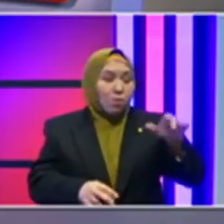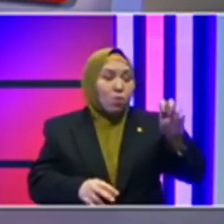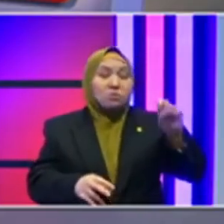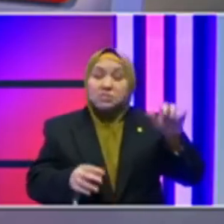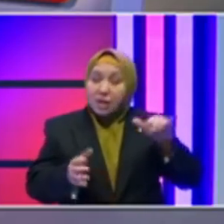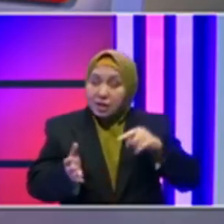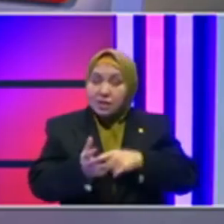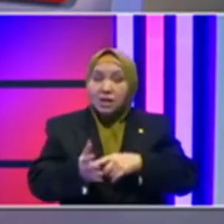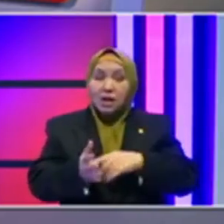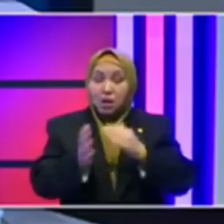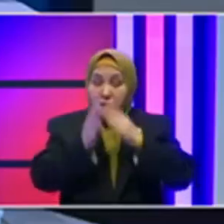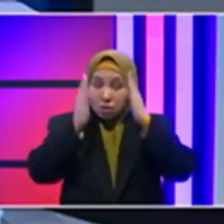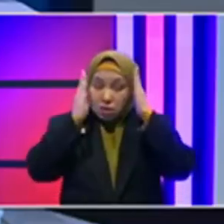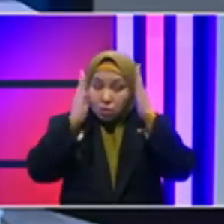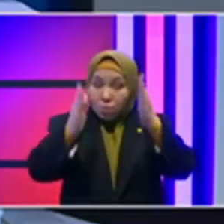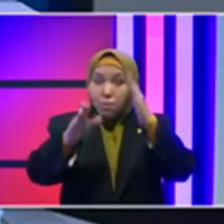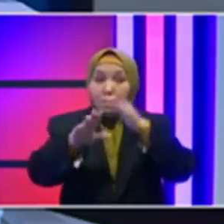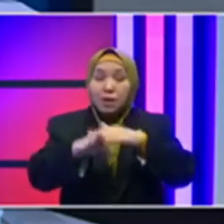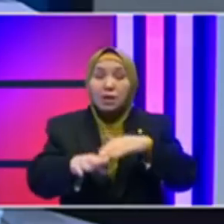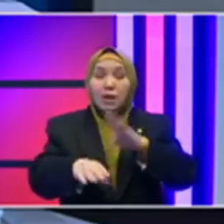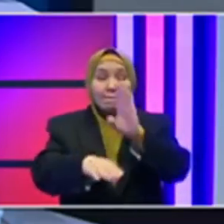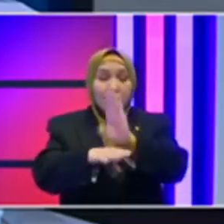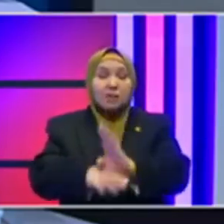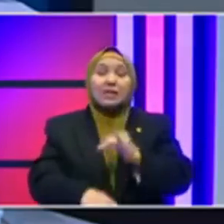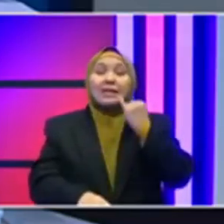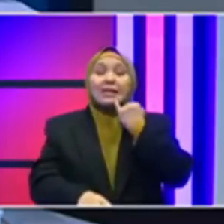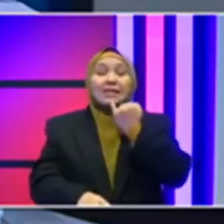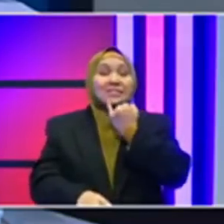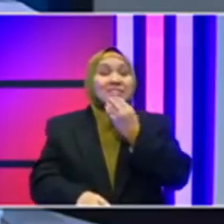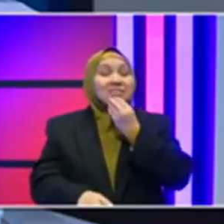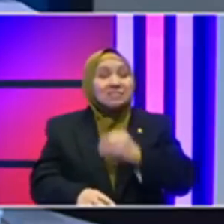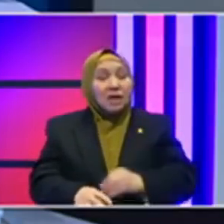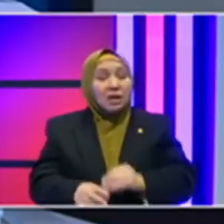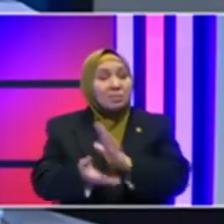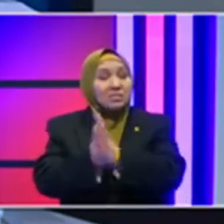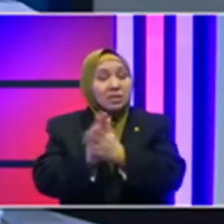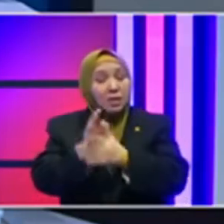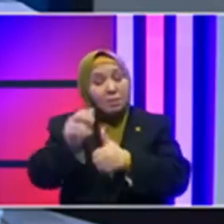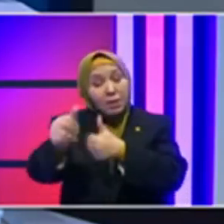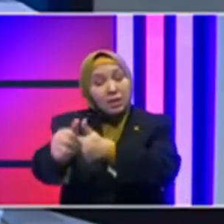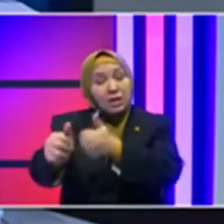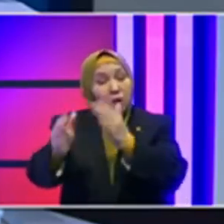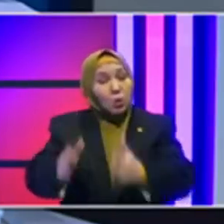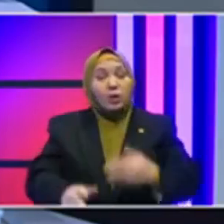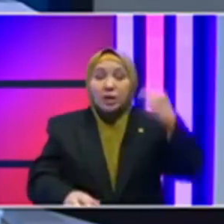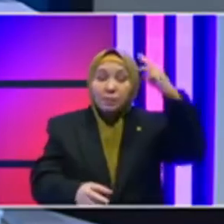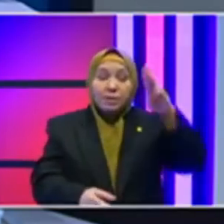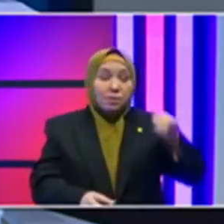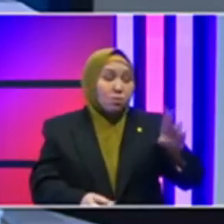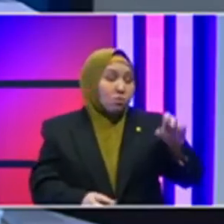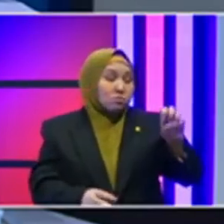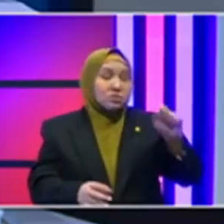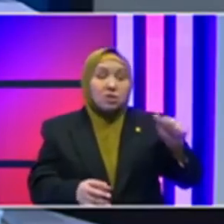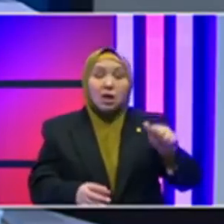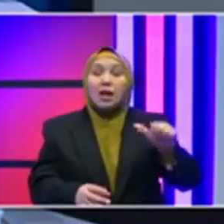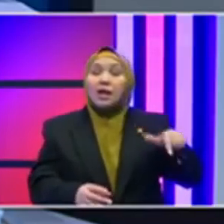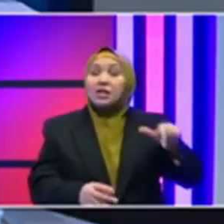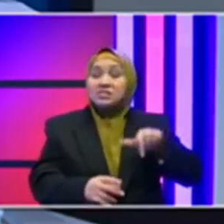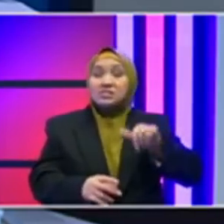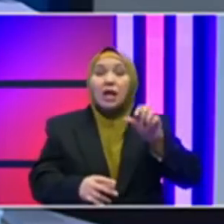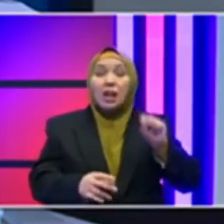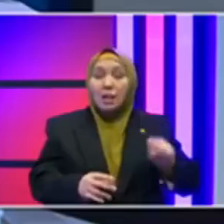Kini lebih tertumpuk kepada Bani Israil mereka yang menjadi pengikut Pengikut Nabi Musa Alaihissalam Masya Allah